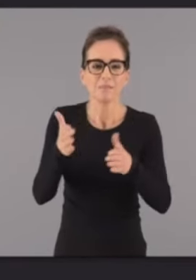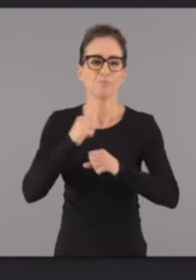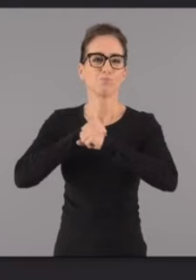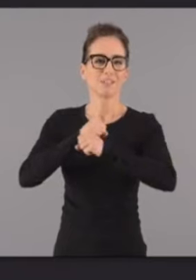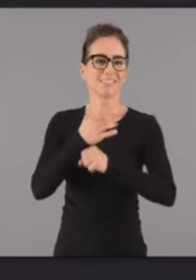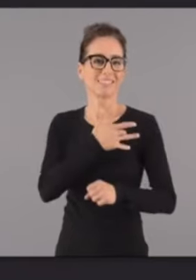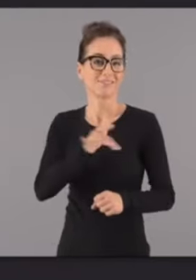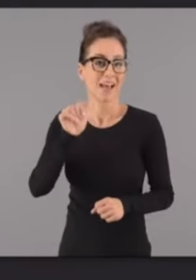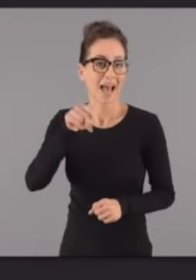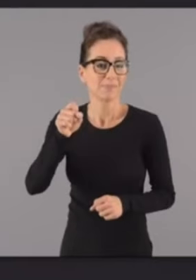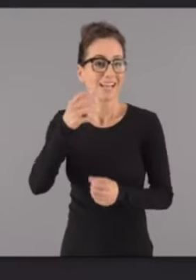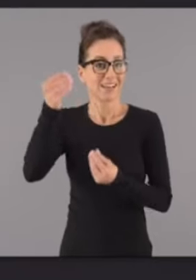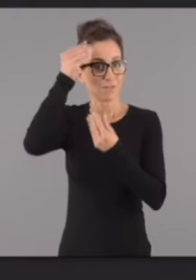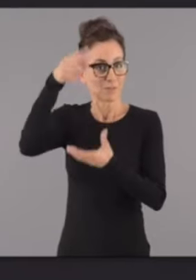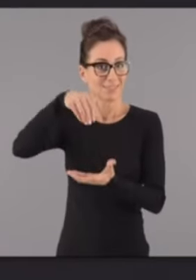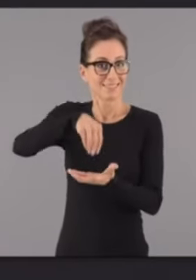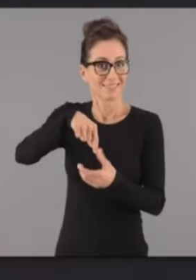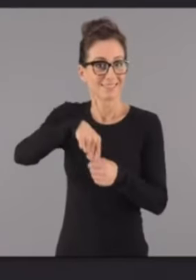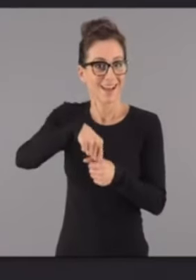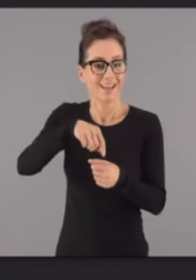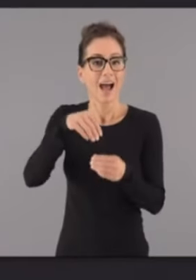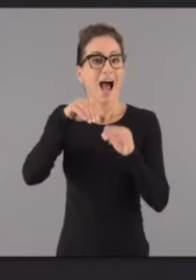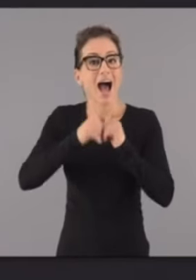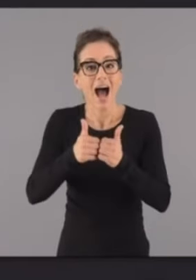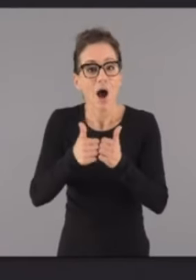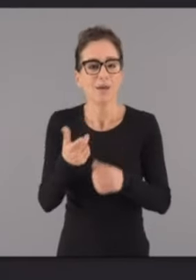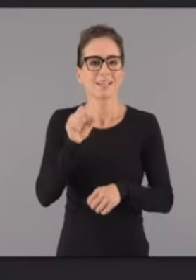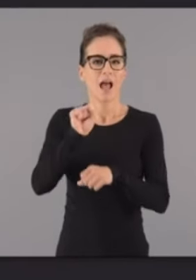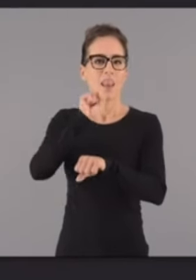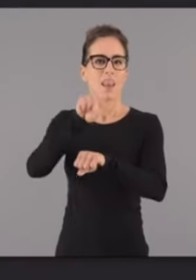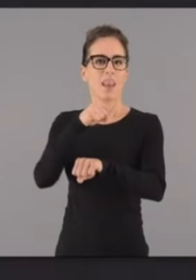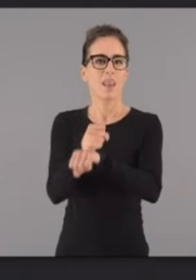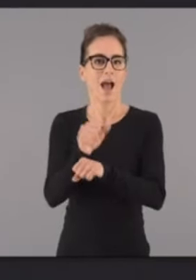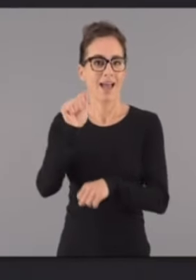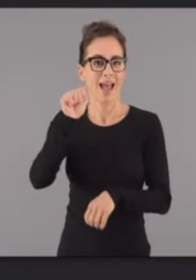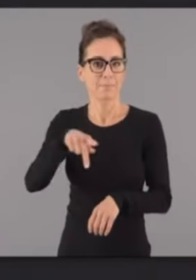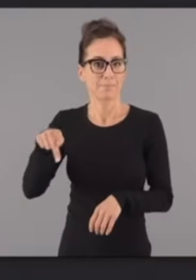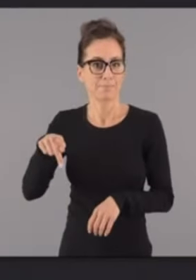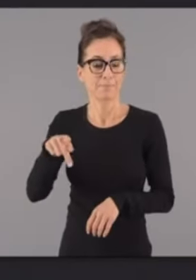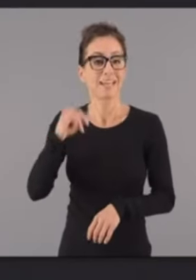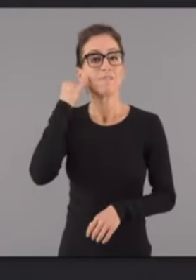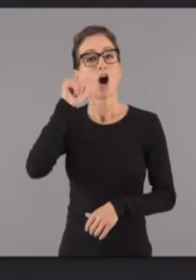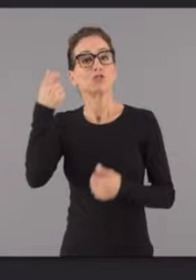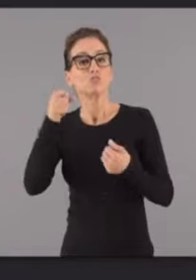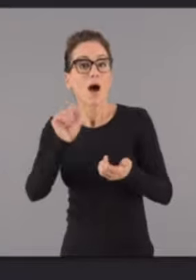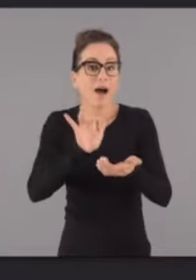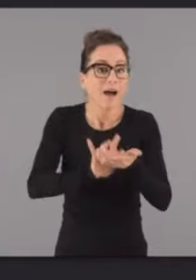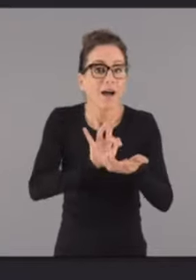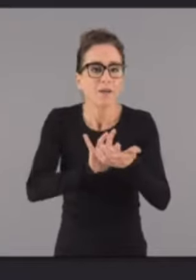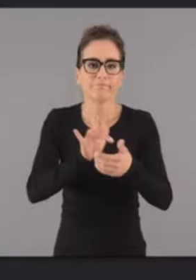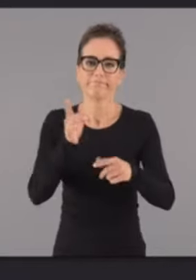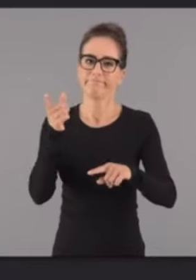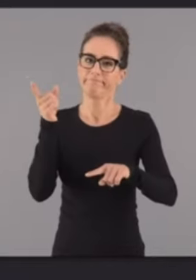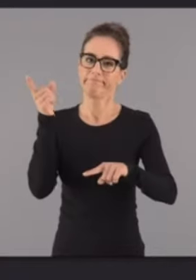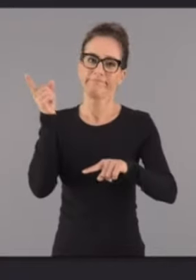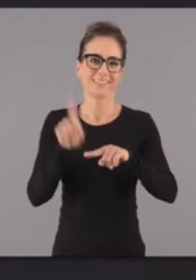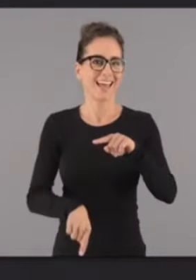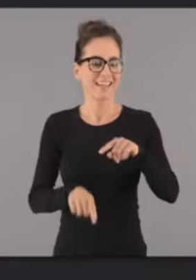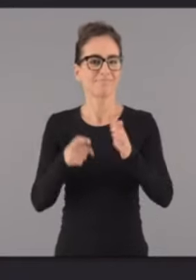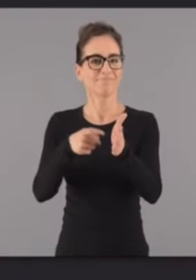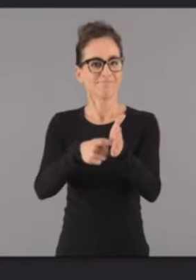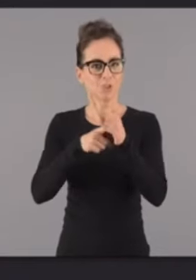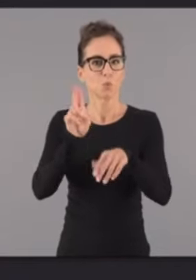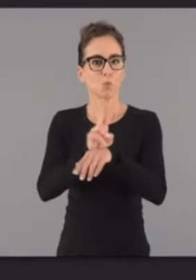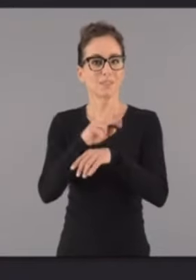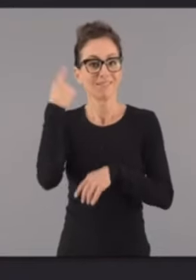sensitive apps and the information inside them by letting you lock an app when you choose to lock an app if someone else tries